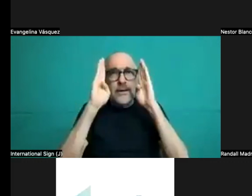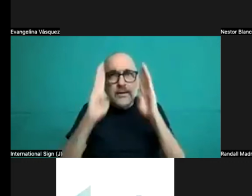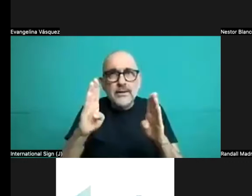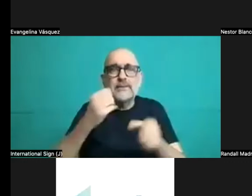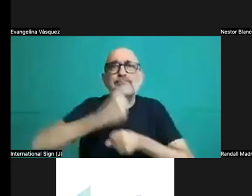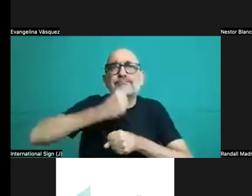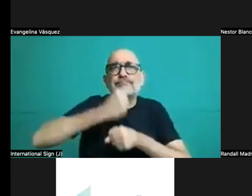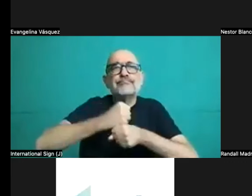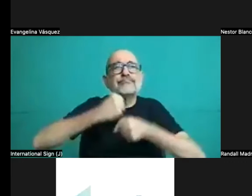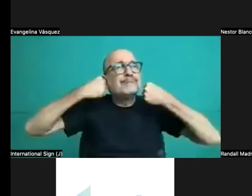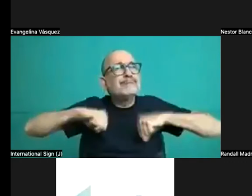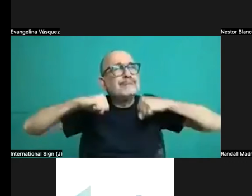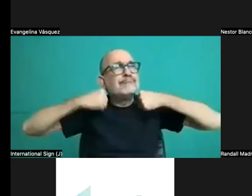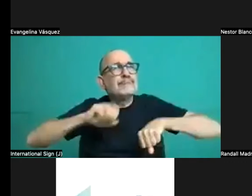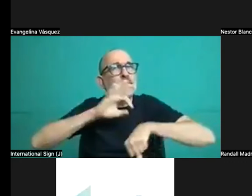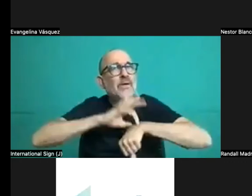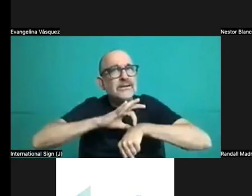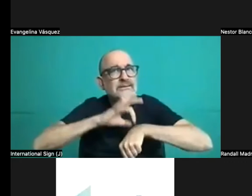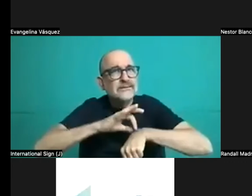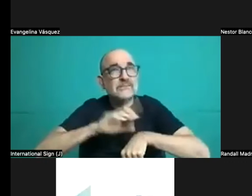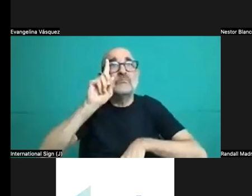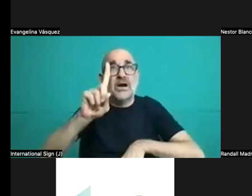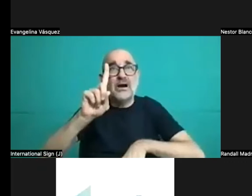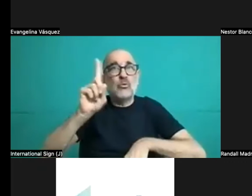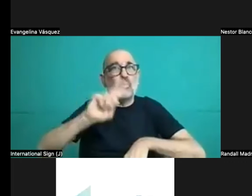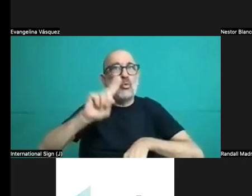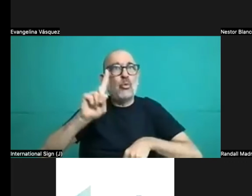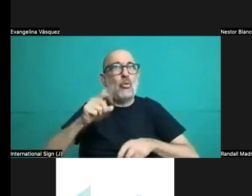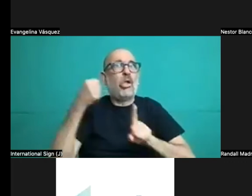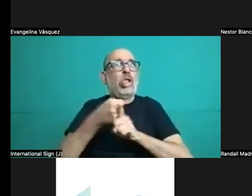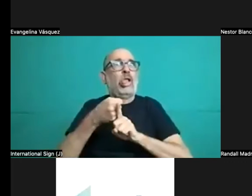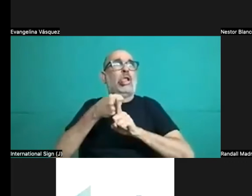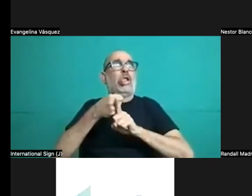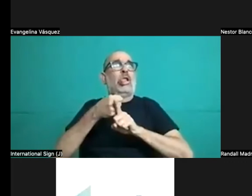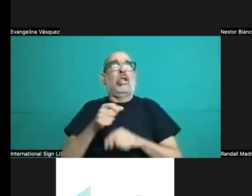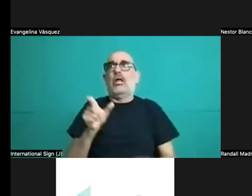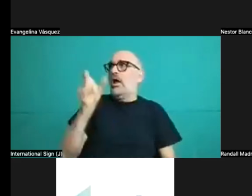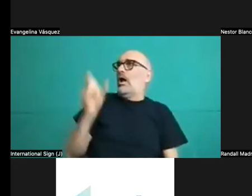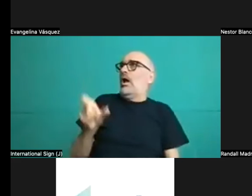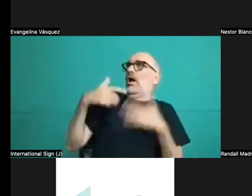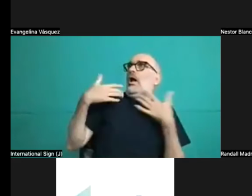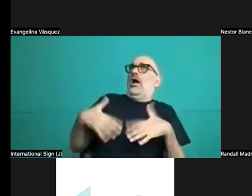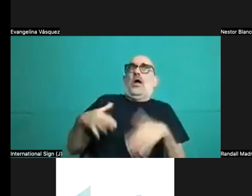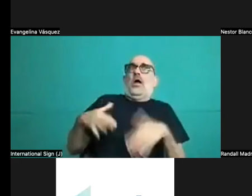il faut voir si le médecin en question est prouve de l'empathie.